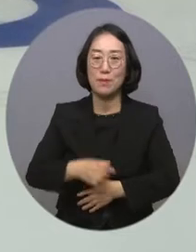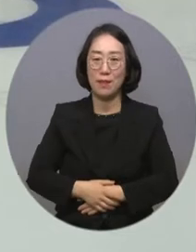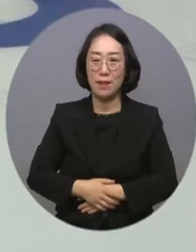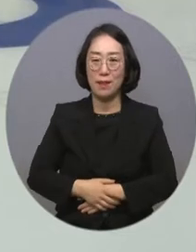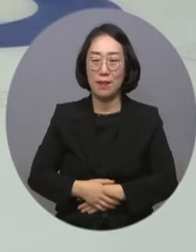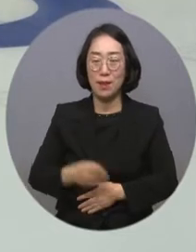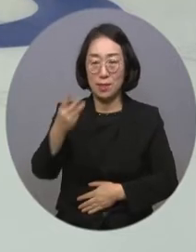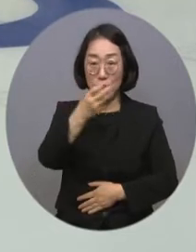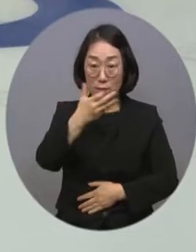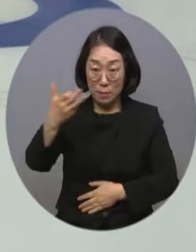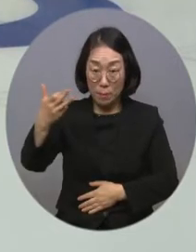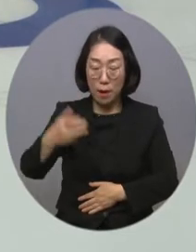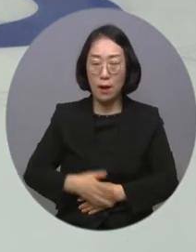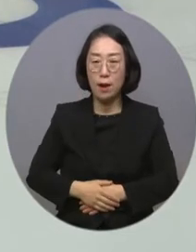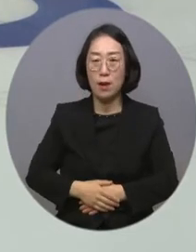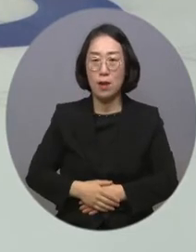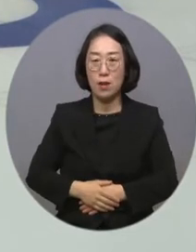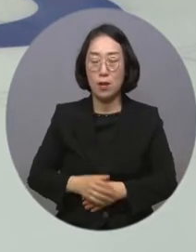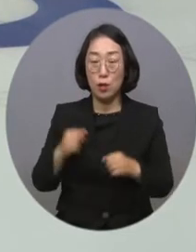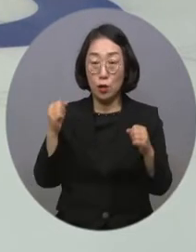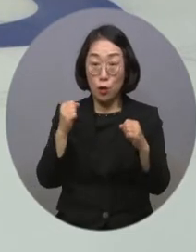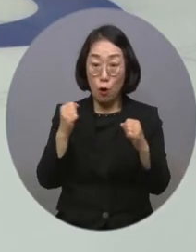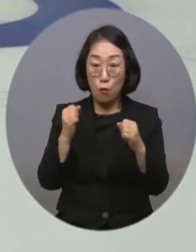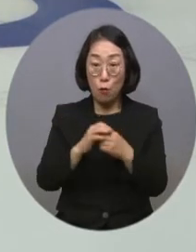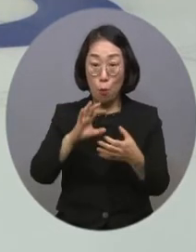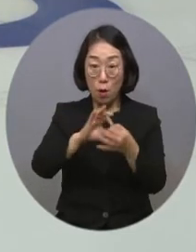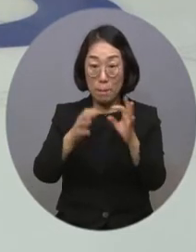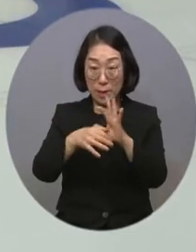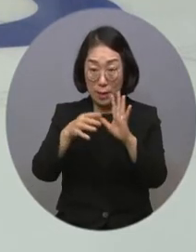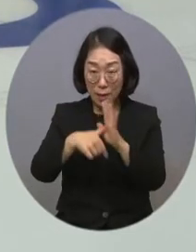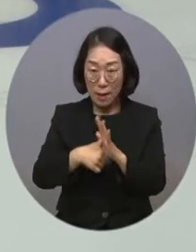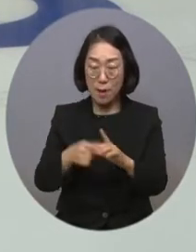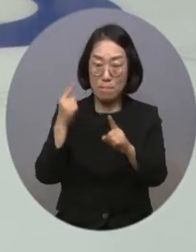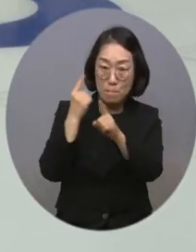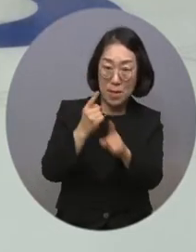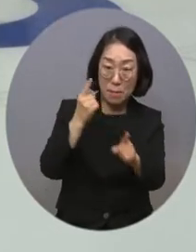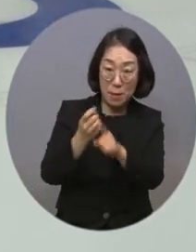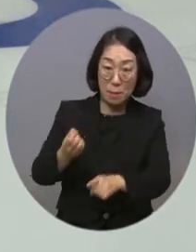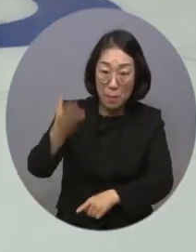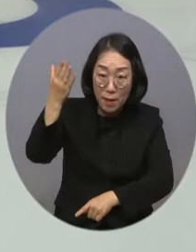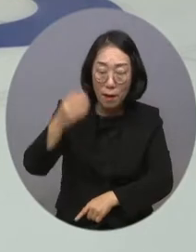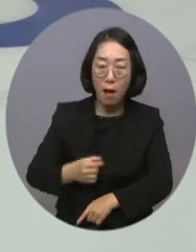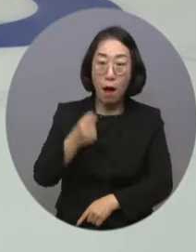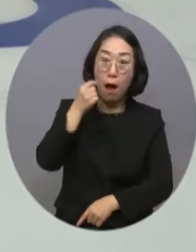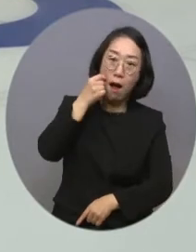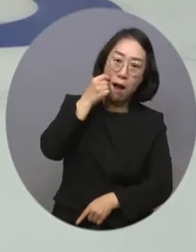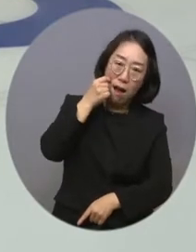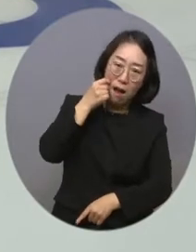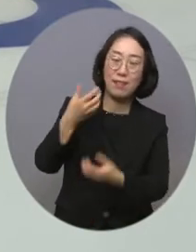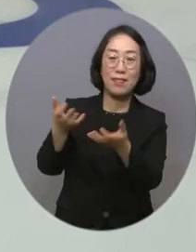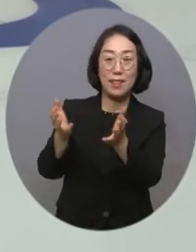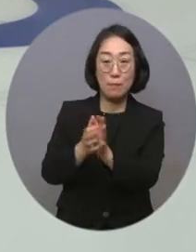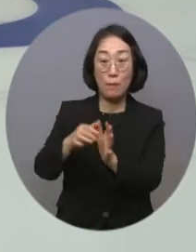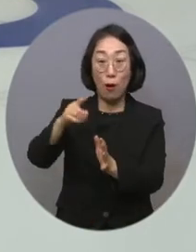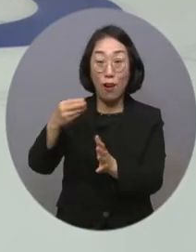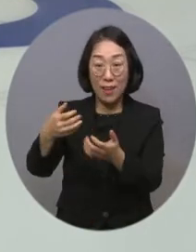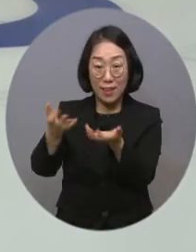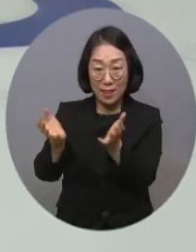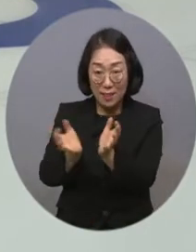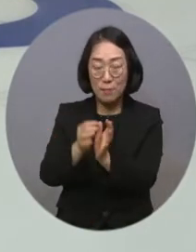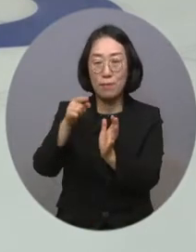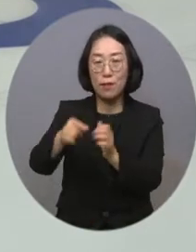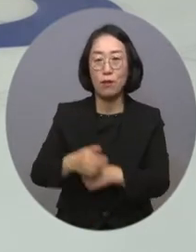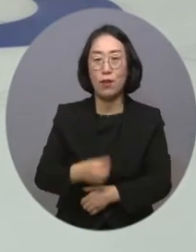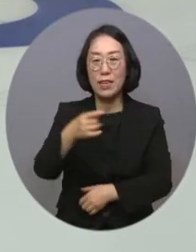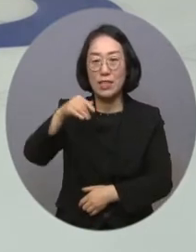2018년 동계올림픽에서 세계 강호들을 격파하며 국민들의 인기를 모았던 컬링을 생각하며 의정부의